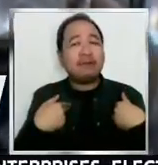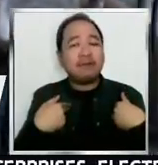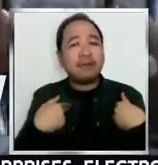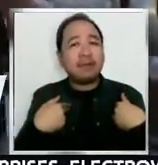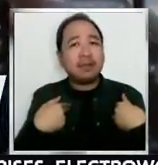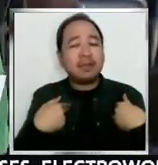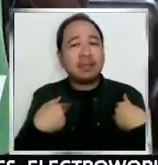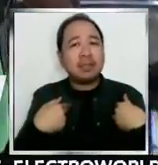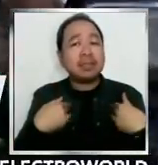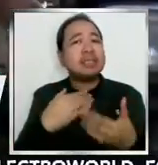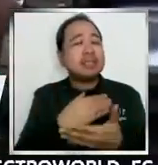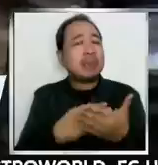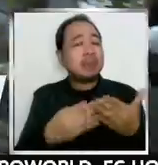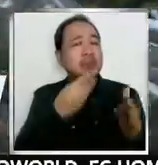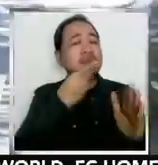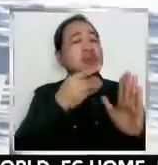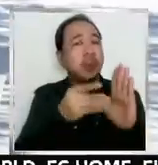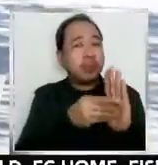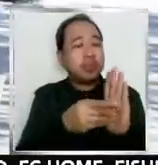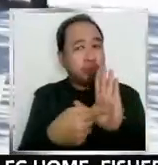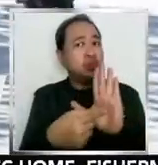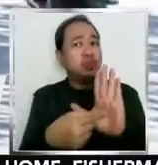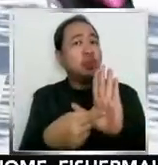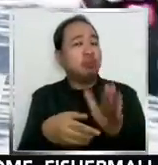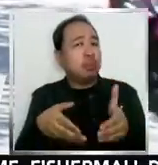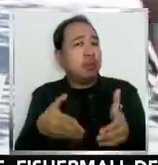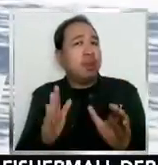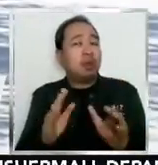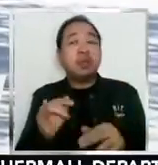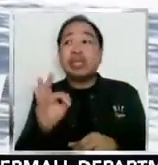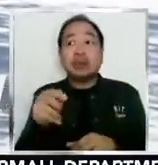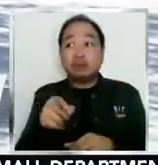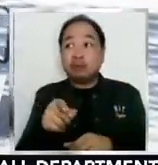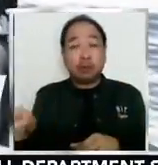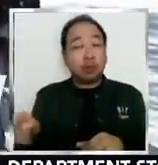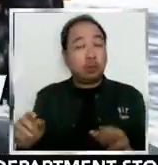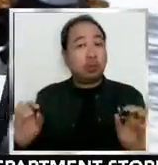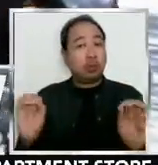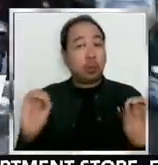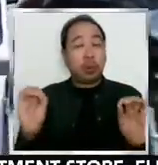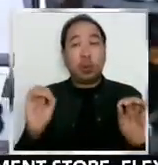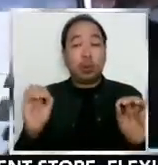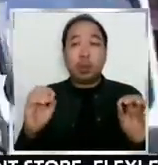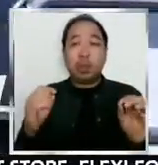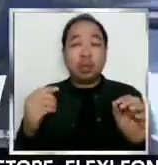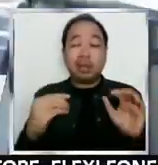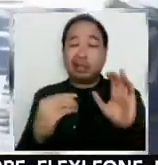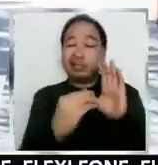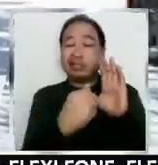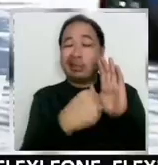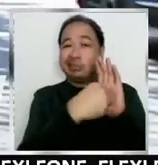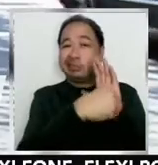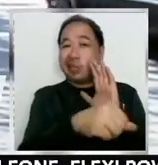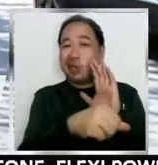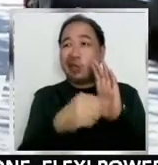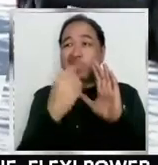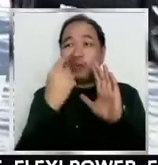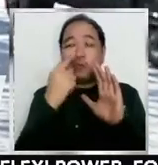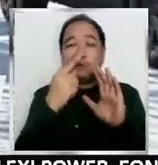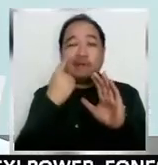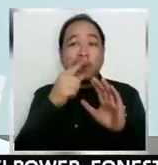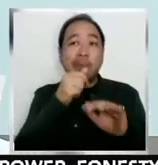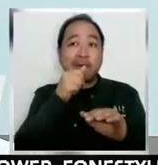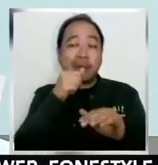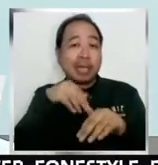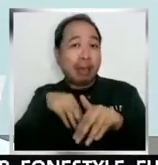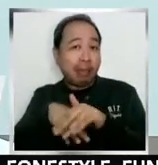hinahawakang dokumento para dito. Kung sino man ang walang sticker ng solidarity, ang private